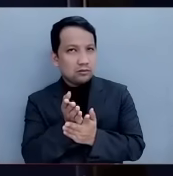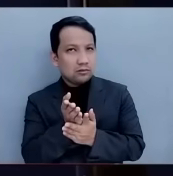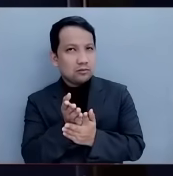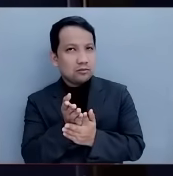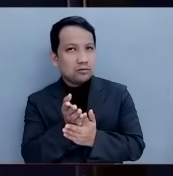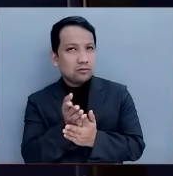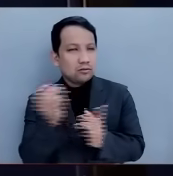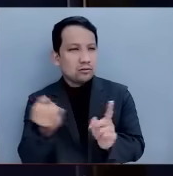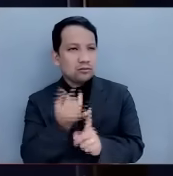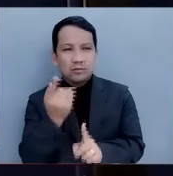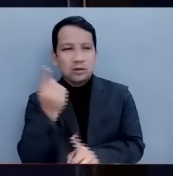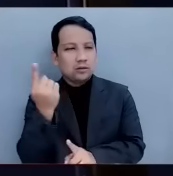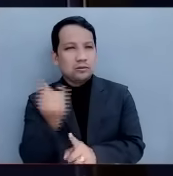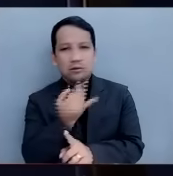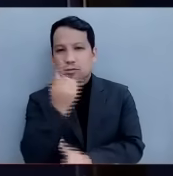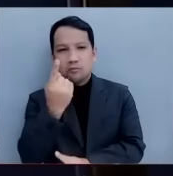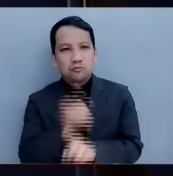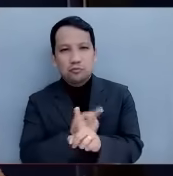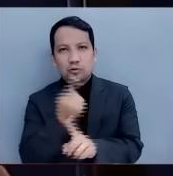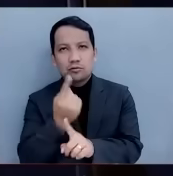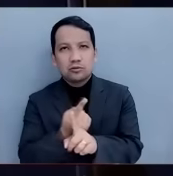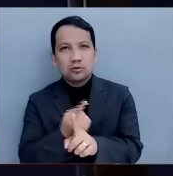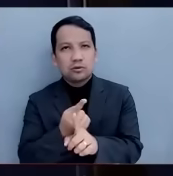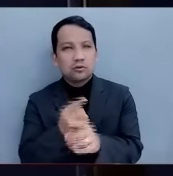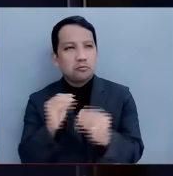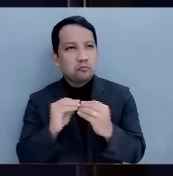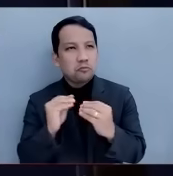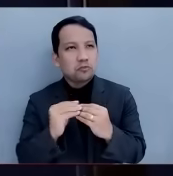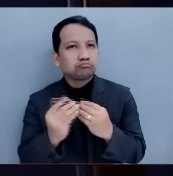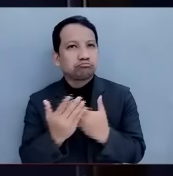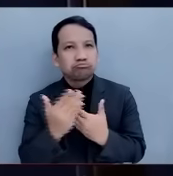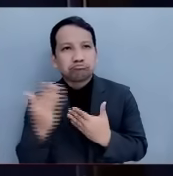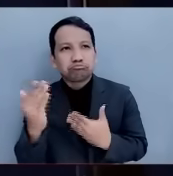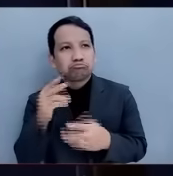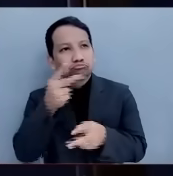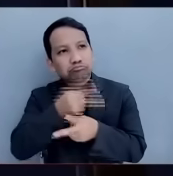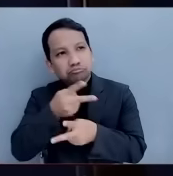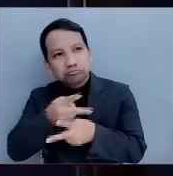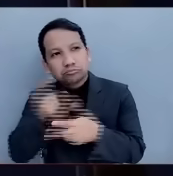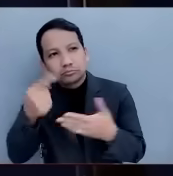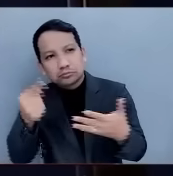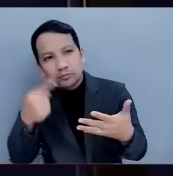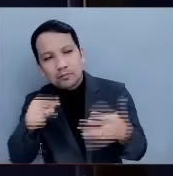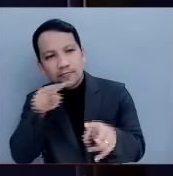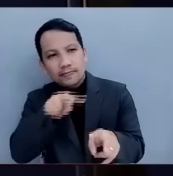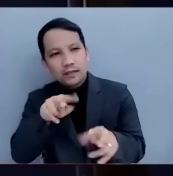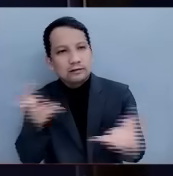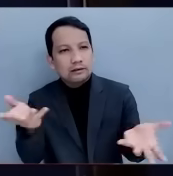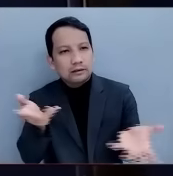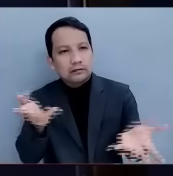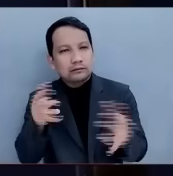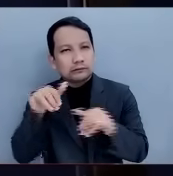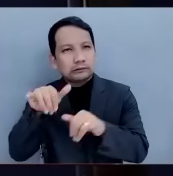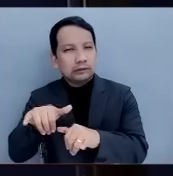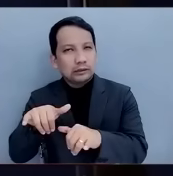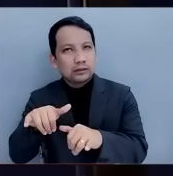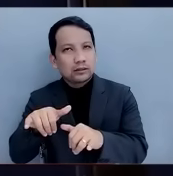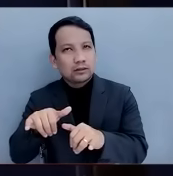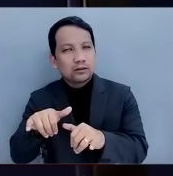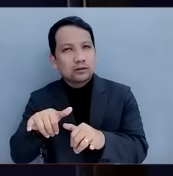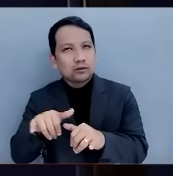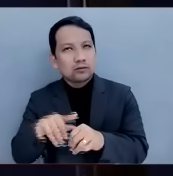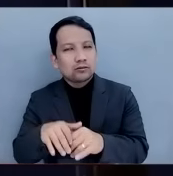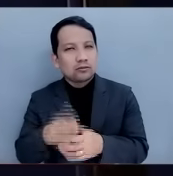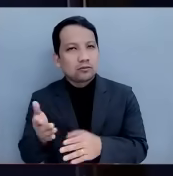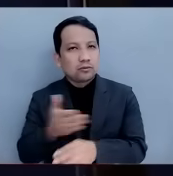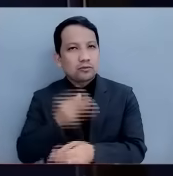able to have a sublist talaga kung saan sila just 3 days ago,